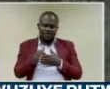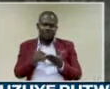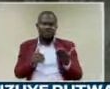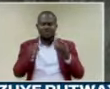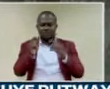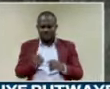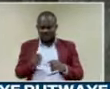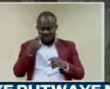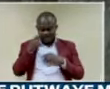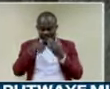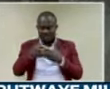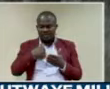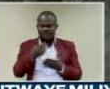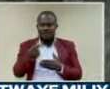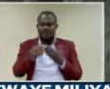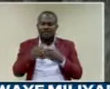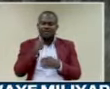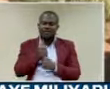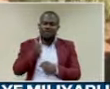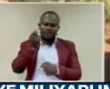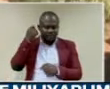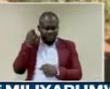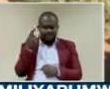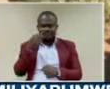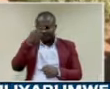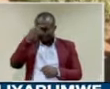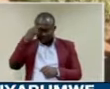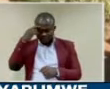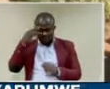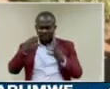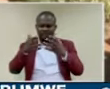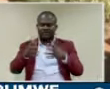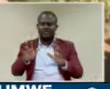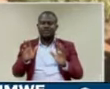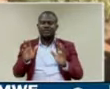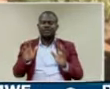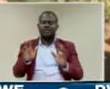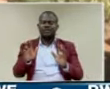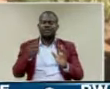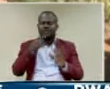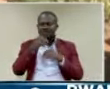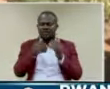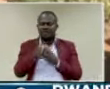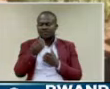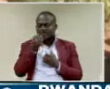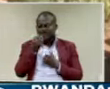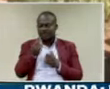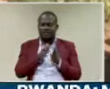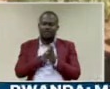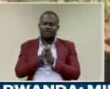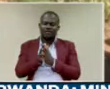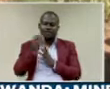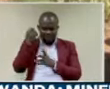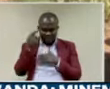n'ikigera bazasange bafite amafaranga yo kubikora, niyo mpamvu birangira navuga ngo barariye n'igishoro.